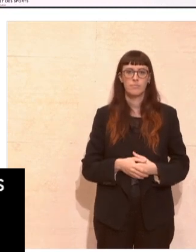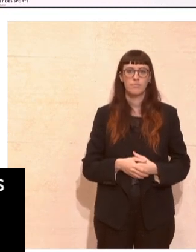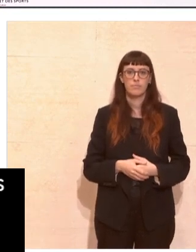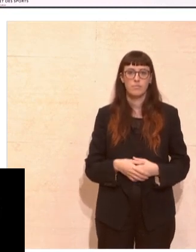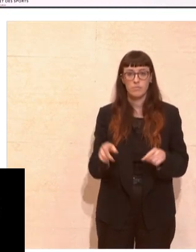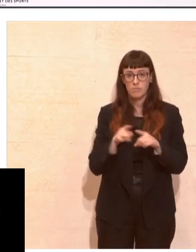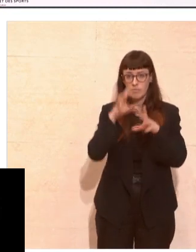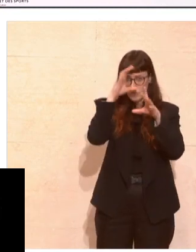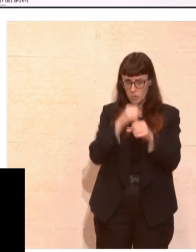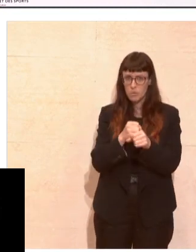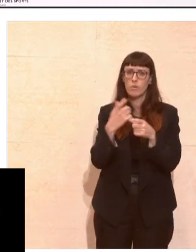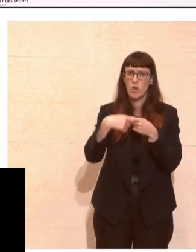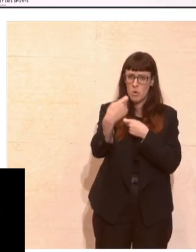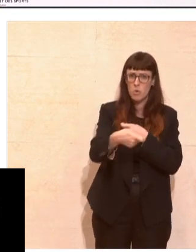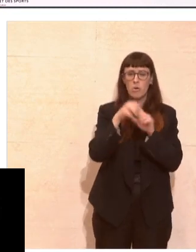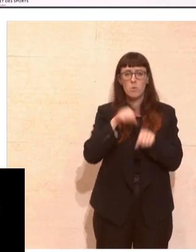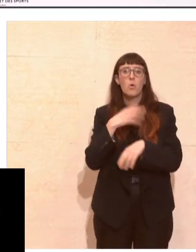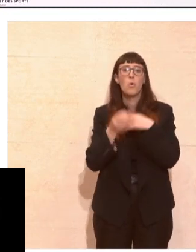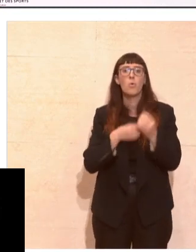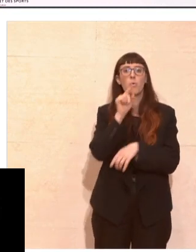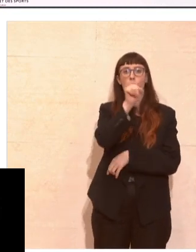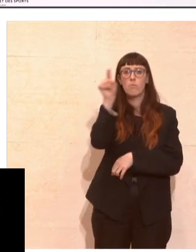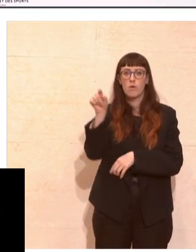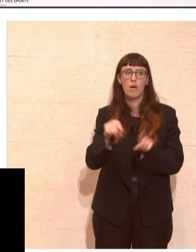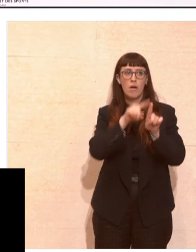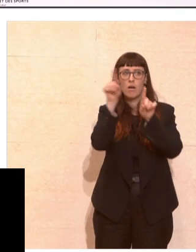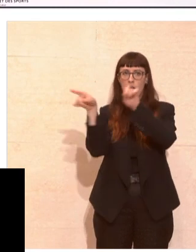grande et une perception visuelle sur des points qui bougent. Ils vont être plus efficaces.